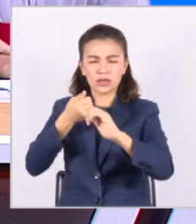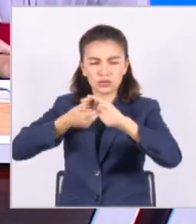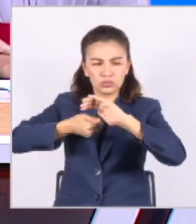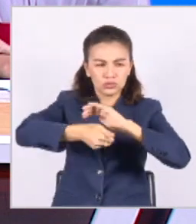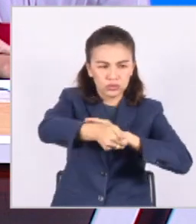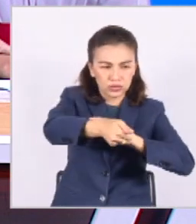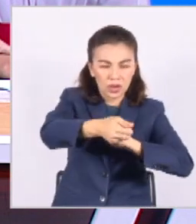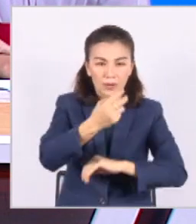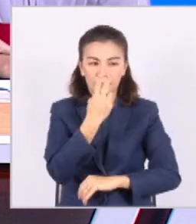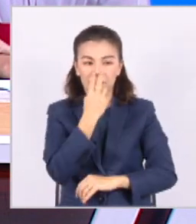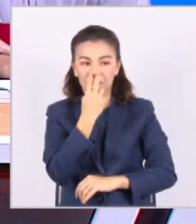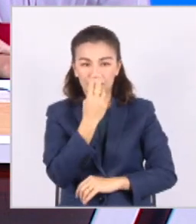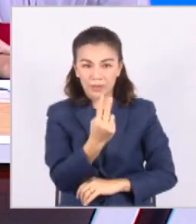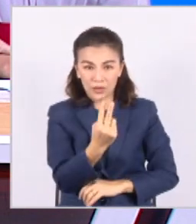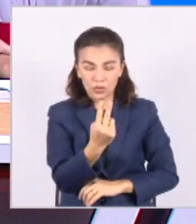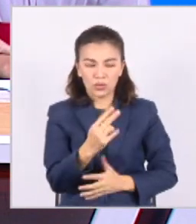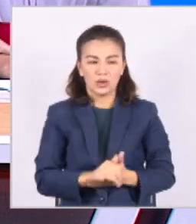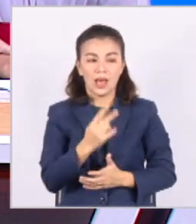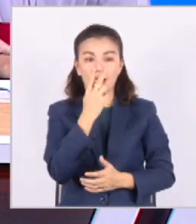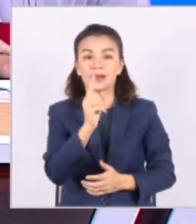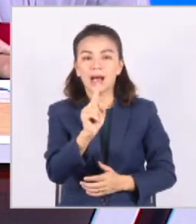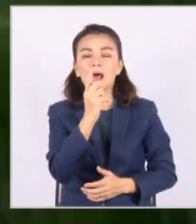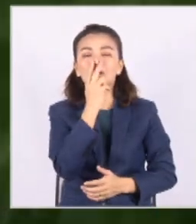ไปดูวินาทีนี้กันหน่อยแล้วเจออะไรในตัวเขาด้วย